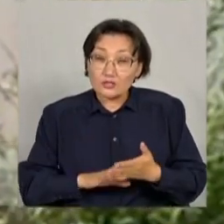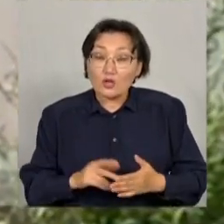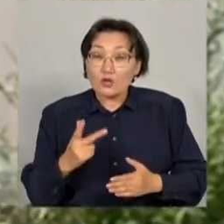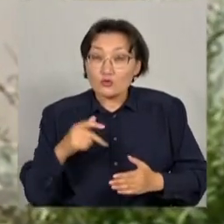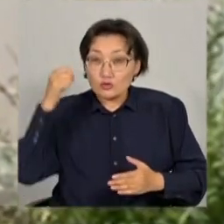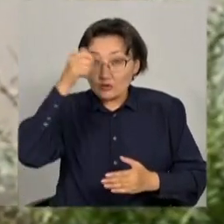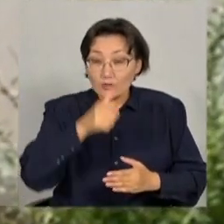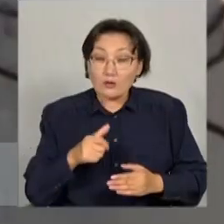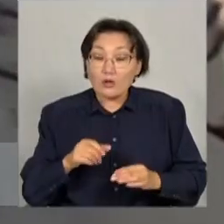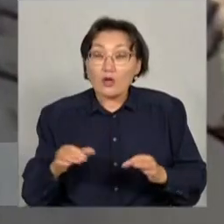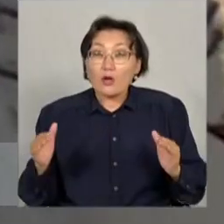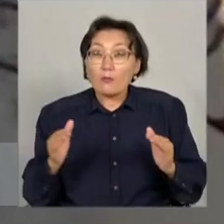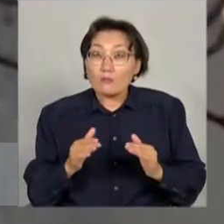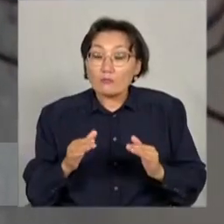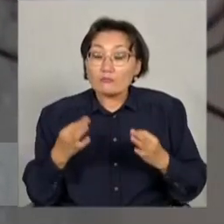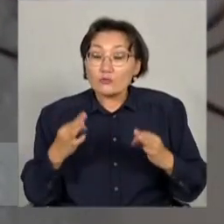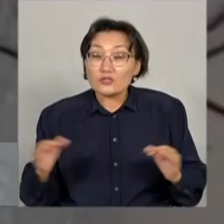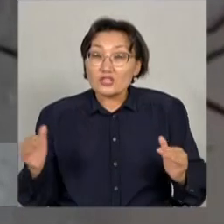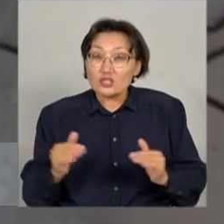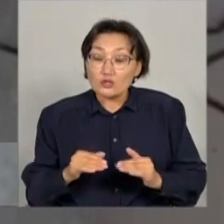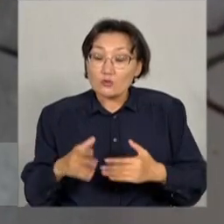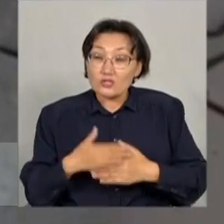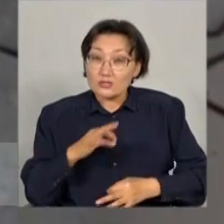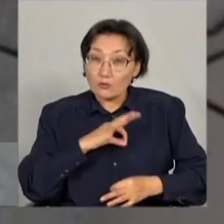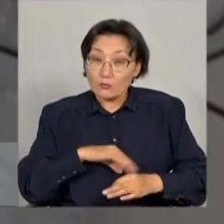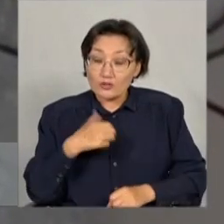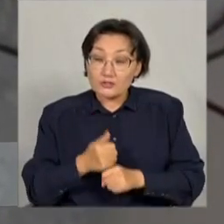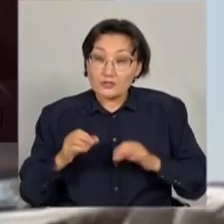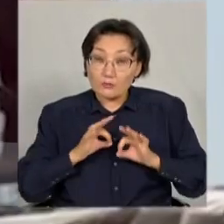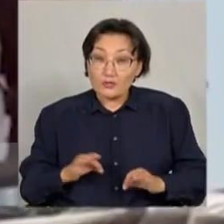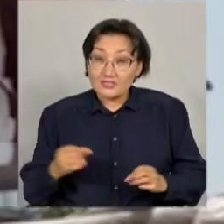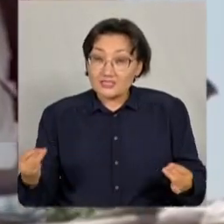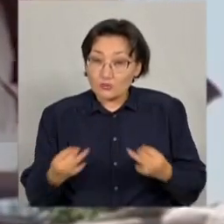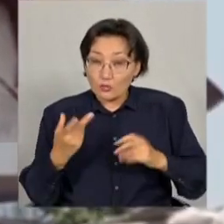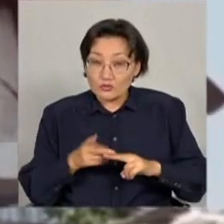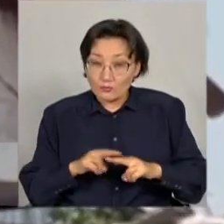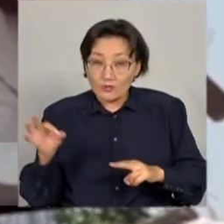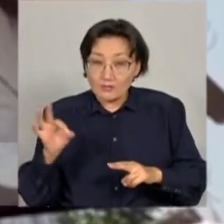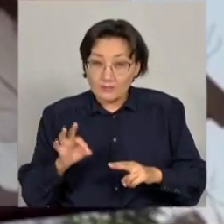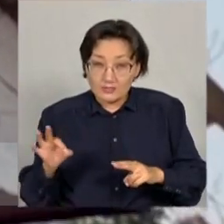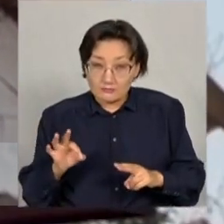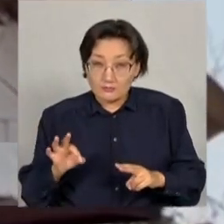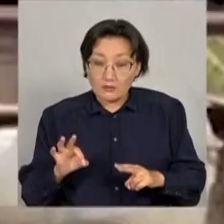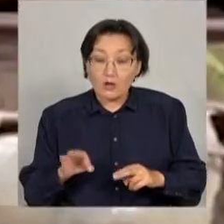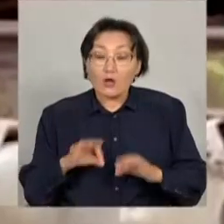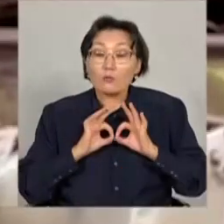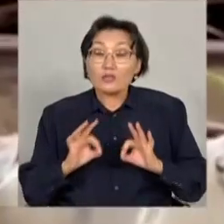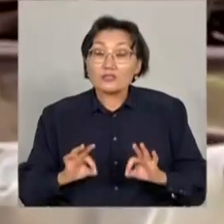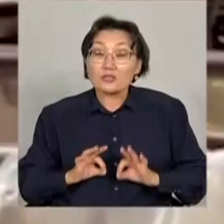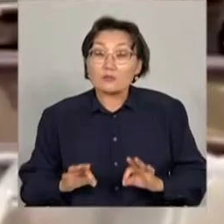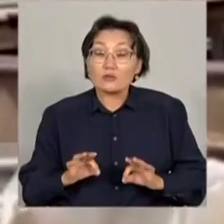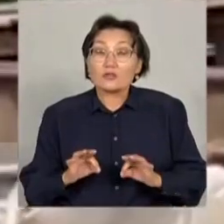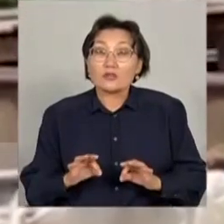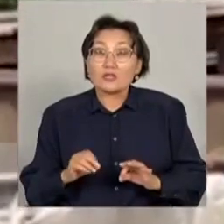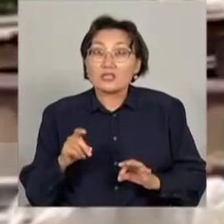жыл бас бостандығын шектеу жазасын тағайындапты. Бас прокуратураны қызықтырғаны да дәл осы түсі болса керек, прокуратура